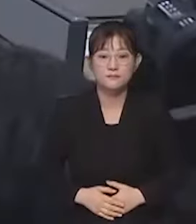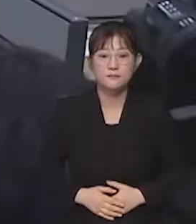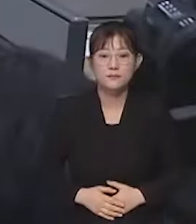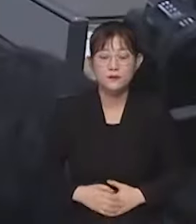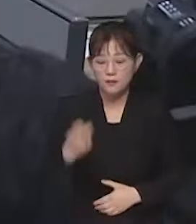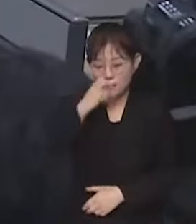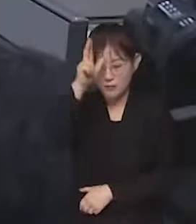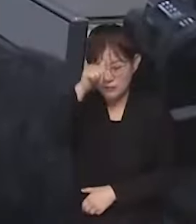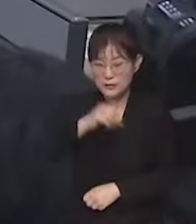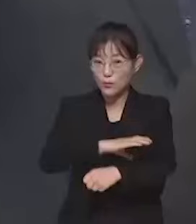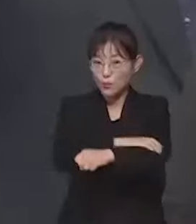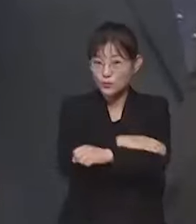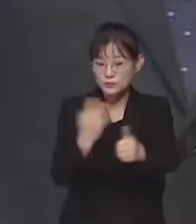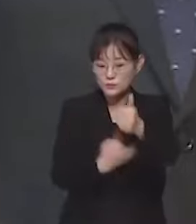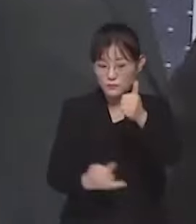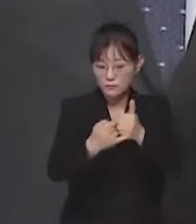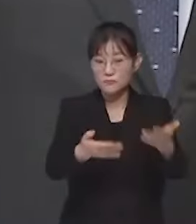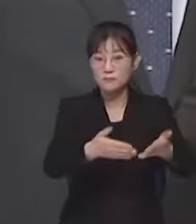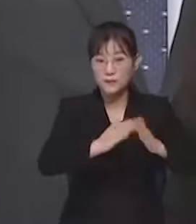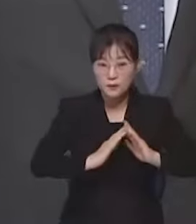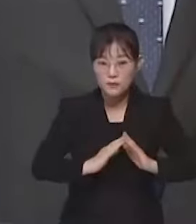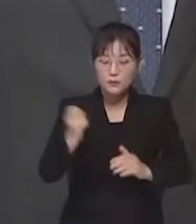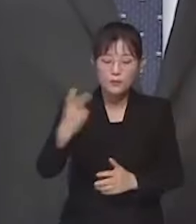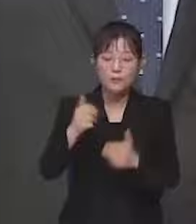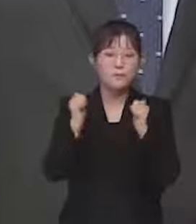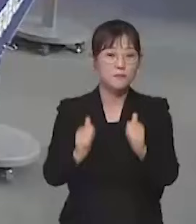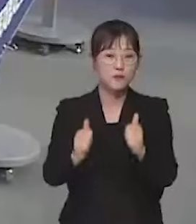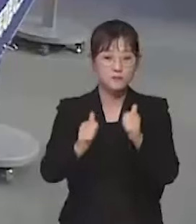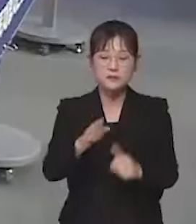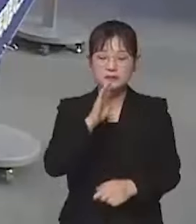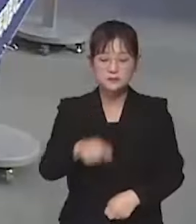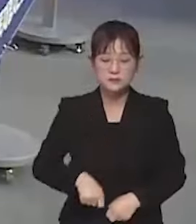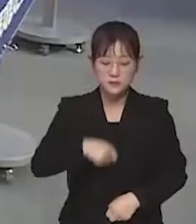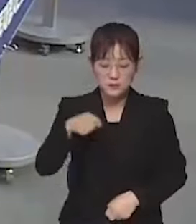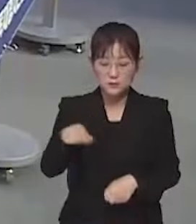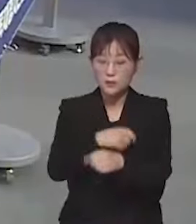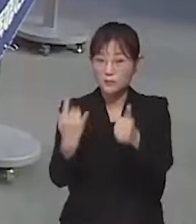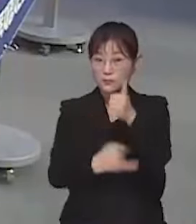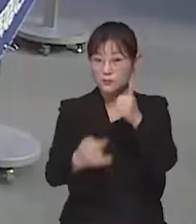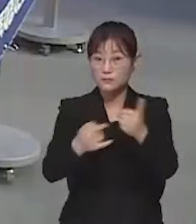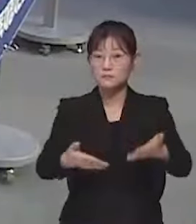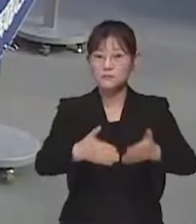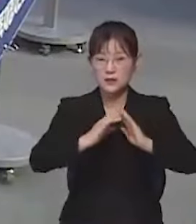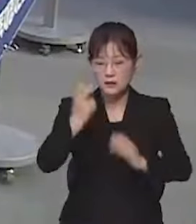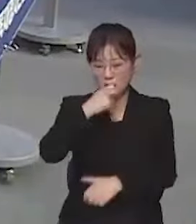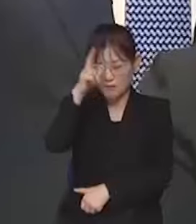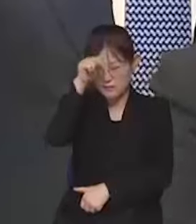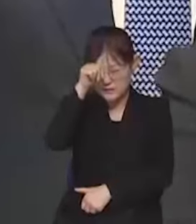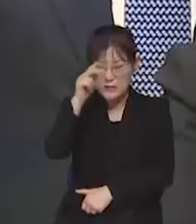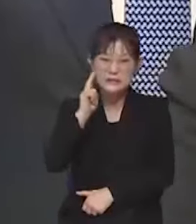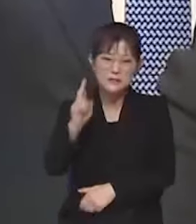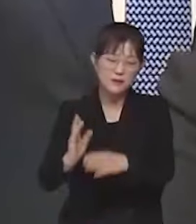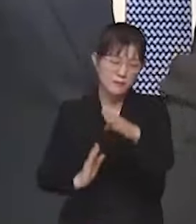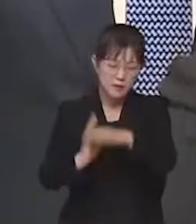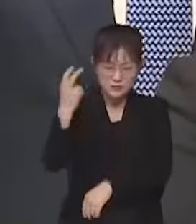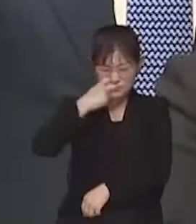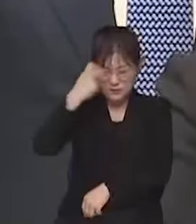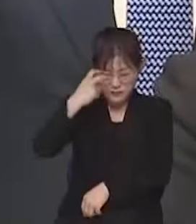내에는 검찰 독재 대책위에 이어 사법정의 특별위까지 출범시켜 검찰의 무리한 수사를 주장하고